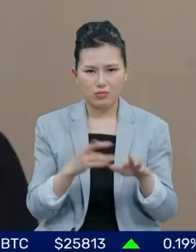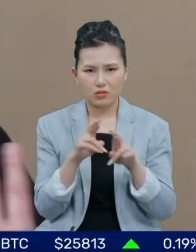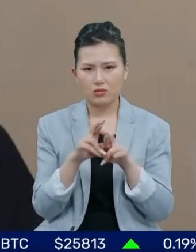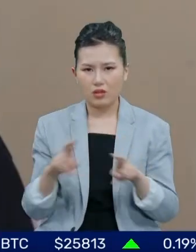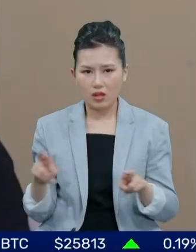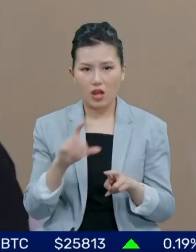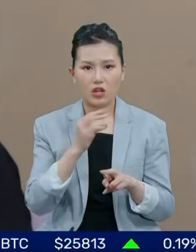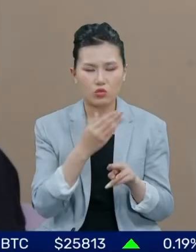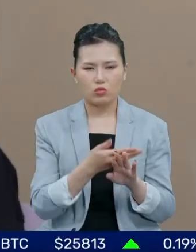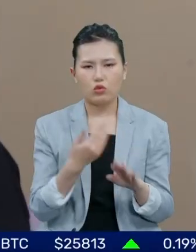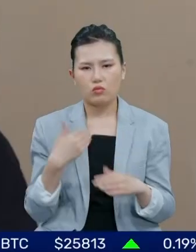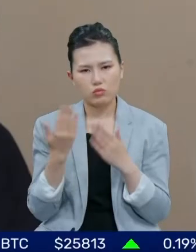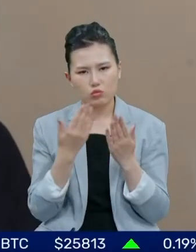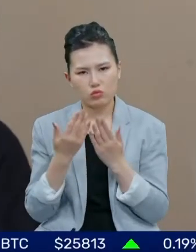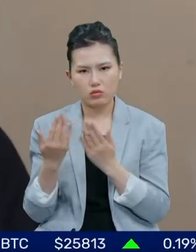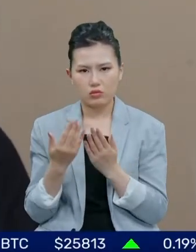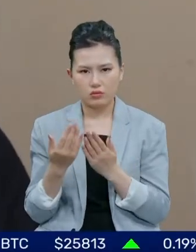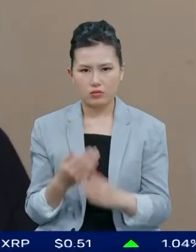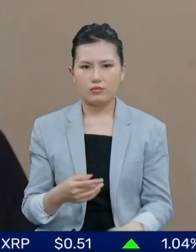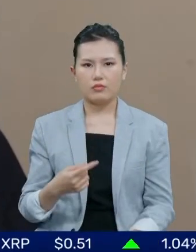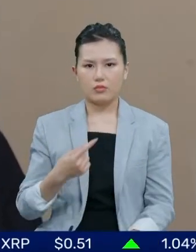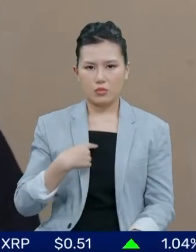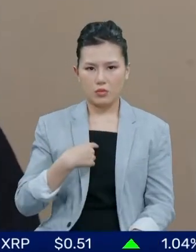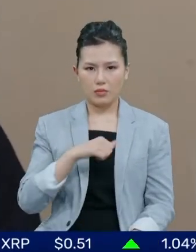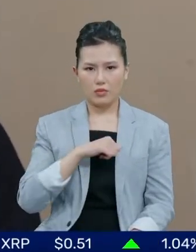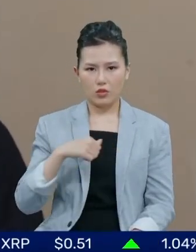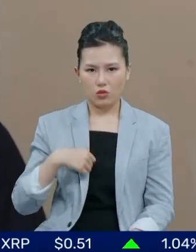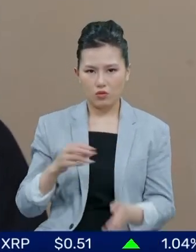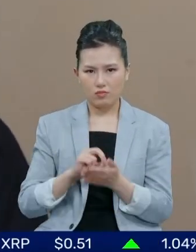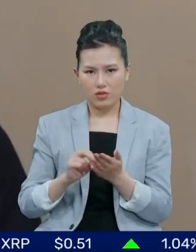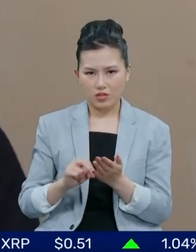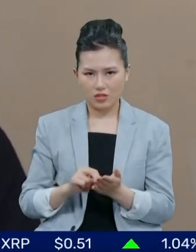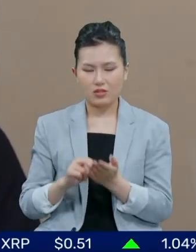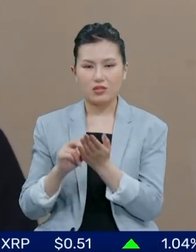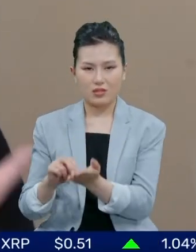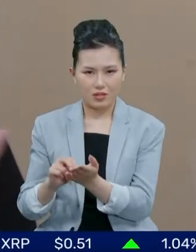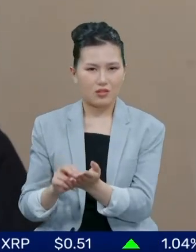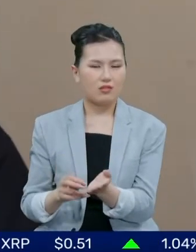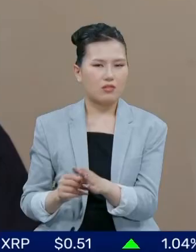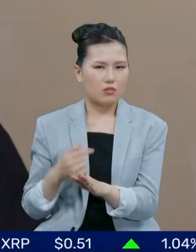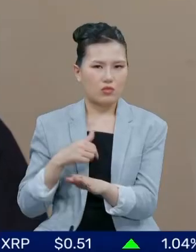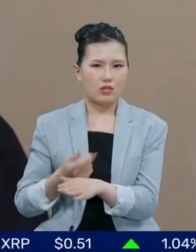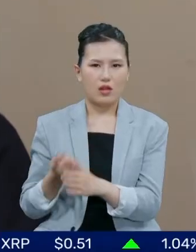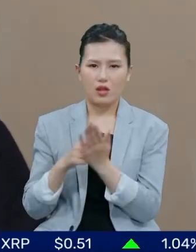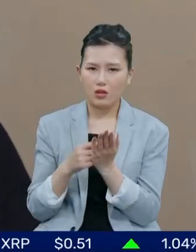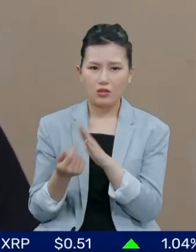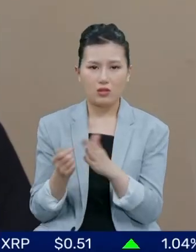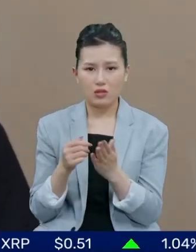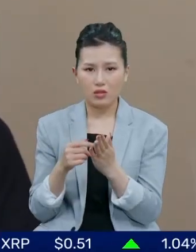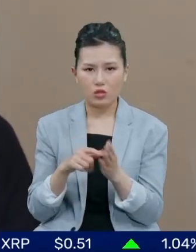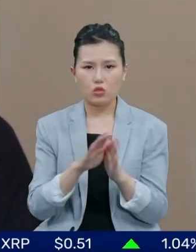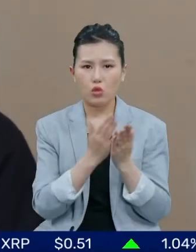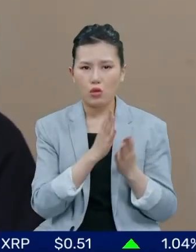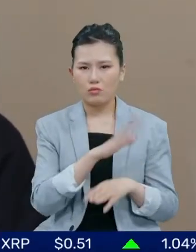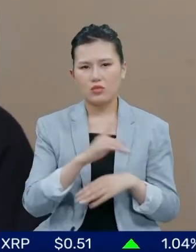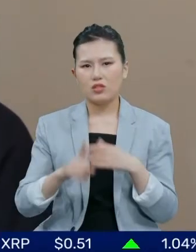амар. Өөрийн бичээд тавьчих юм өөрөө уншна хэрэгтэй бас. Бас тэгэл улам сайн тогтчихсэн гэсэн чинь номноос уншсанаас л